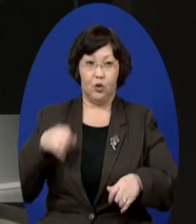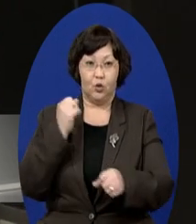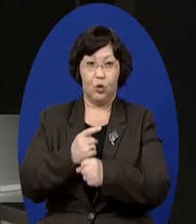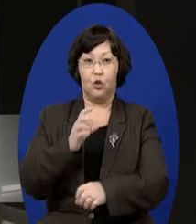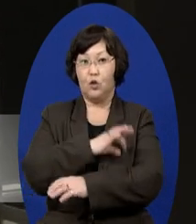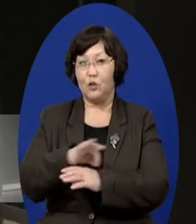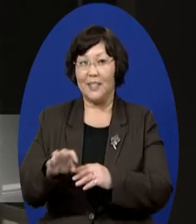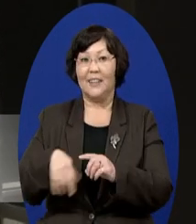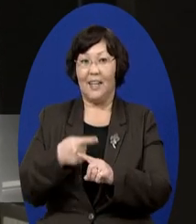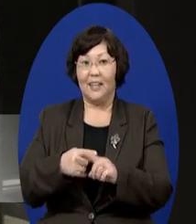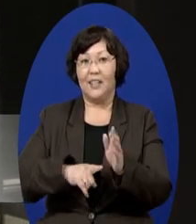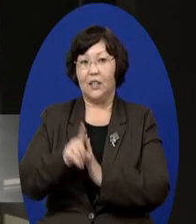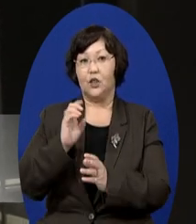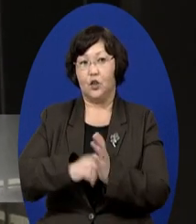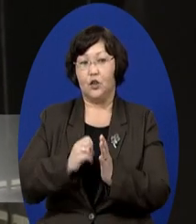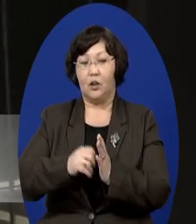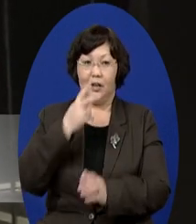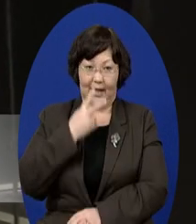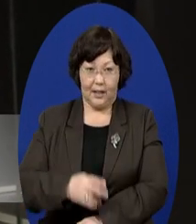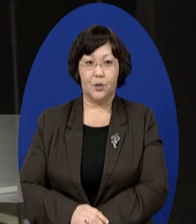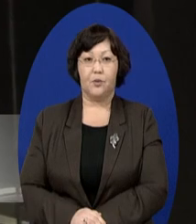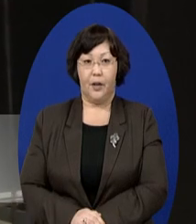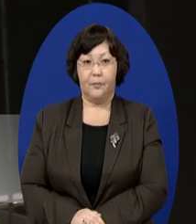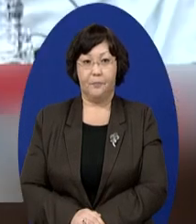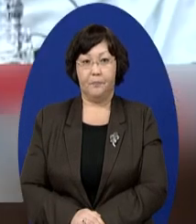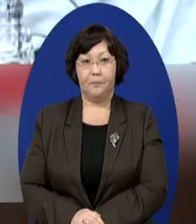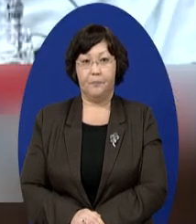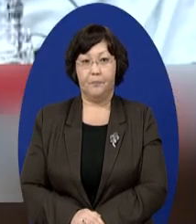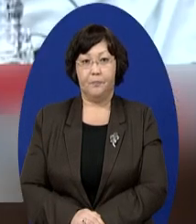төслүүд дахин эхлэх ёстой гэж харж байгаа.